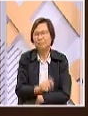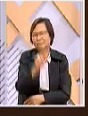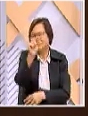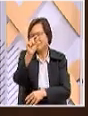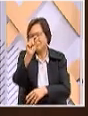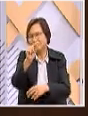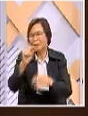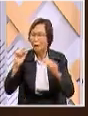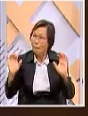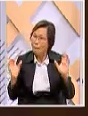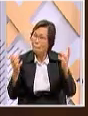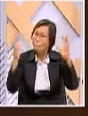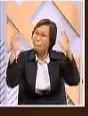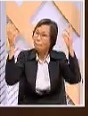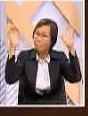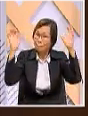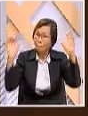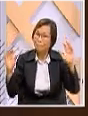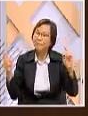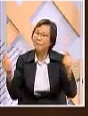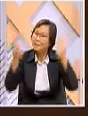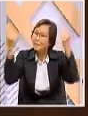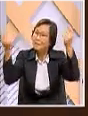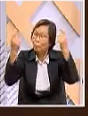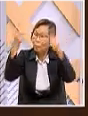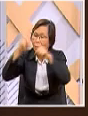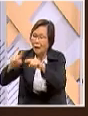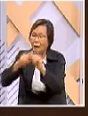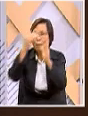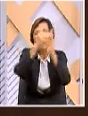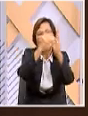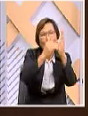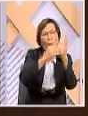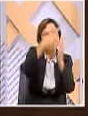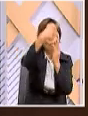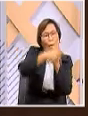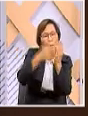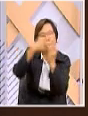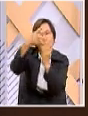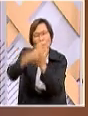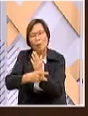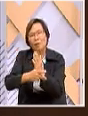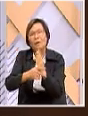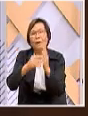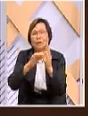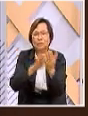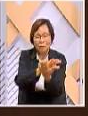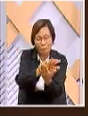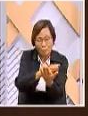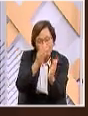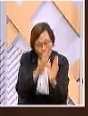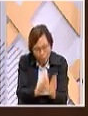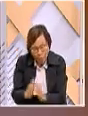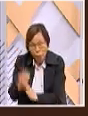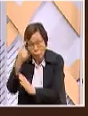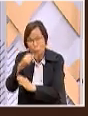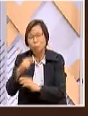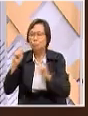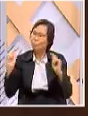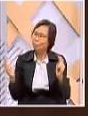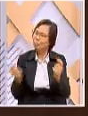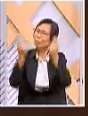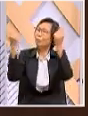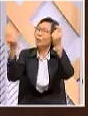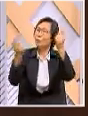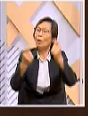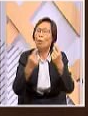nanti untuk majlis sambutannya itu akan dapat kita saksikan ada pelbagai atur cara yang telah pun disusun dan juga telah pun dirangka bagi memastikan agar sambutan ulang